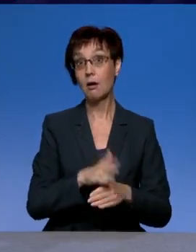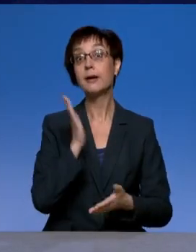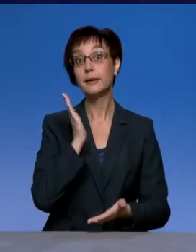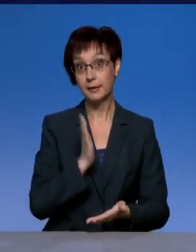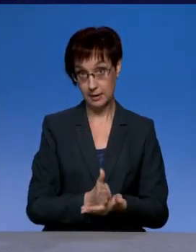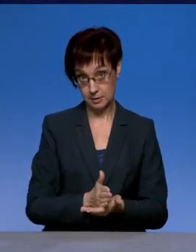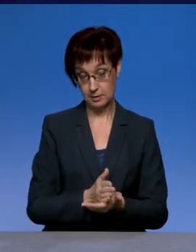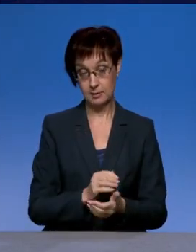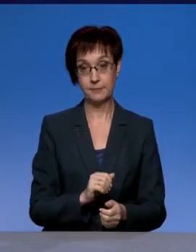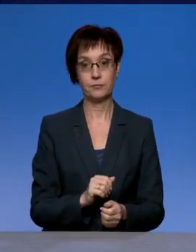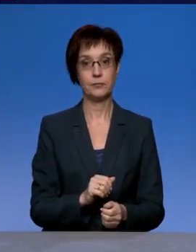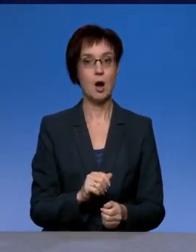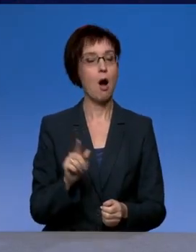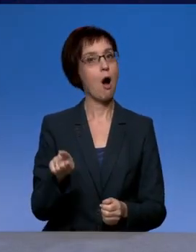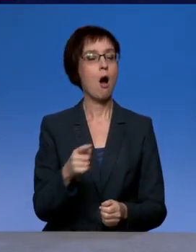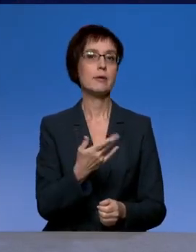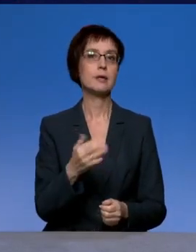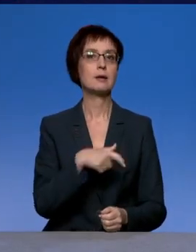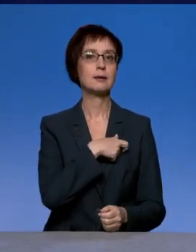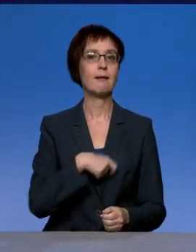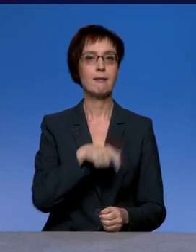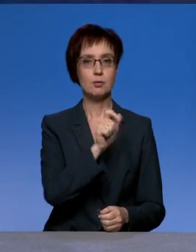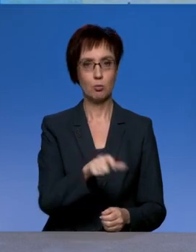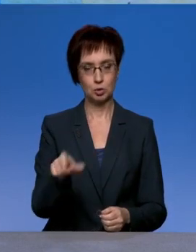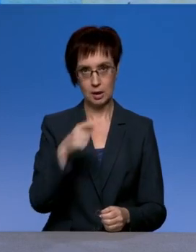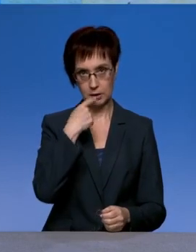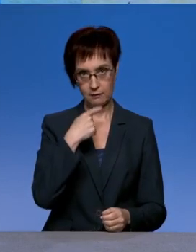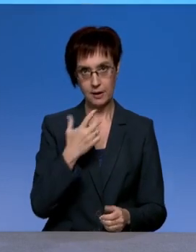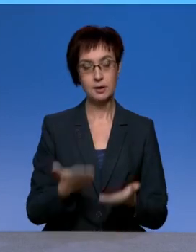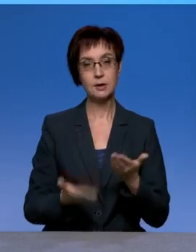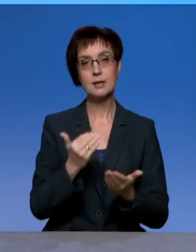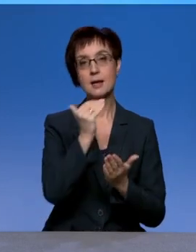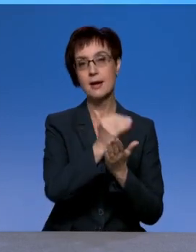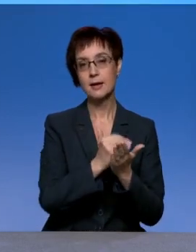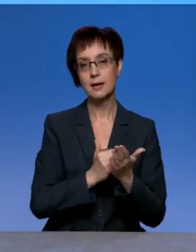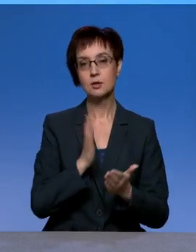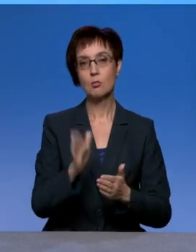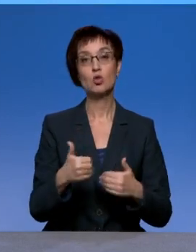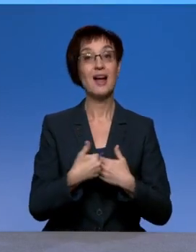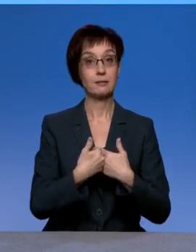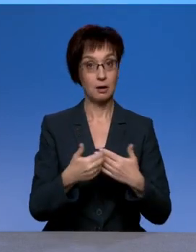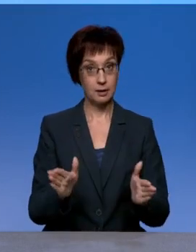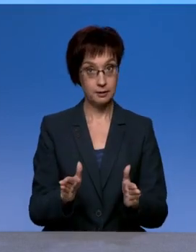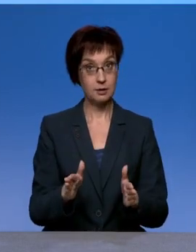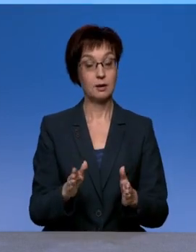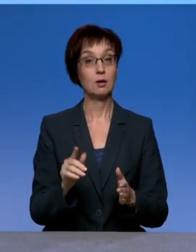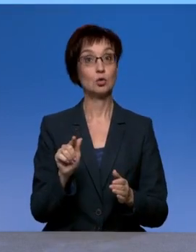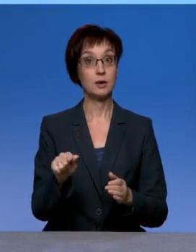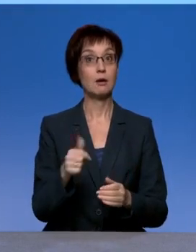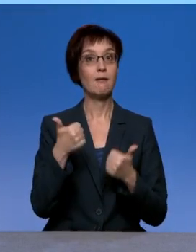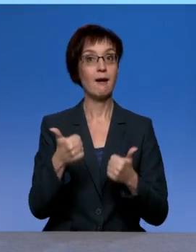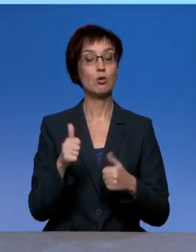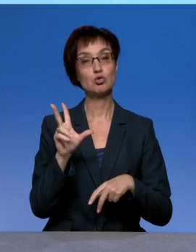Просто, например, некоторые депутаты говорят, если реестр будет открытым, это станет прекрасным шансом для работодателя, банка, продавца